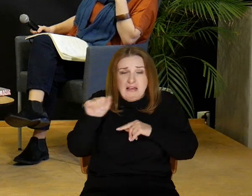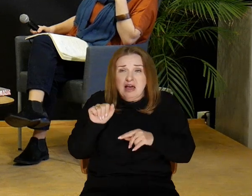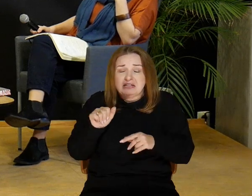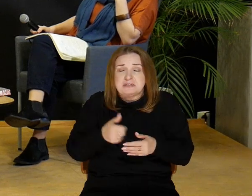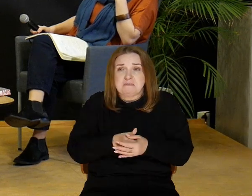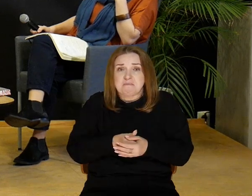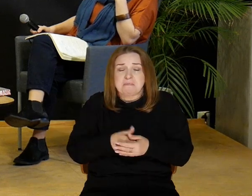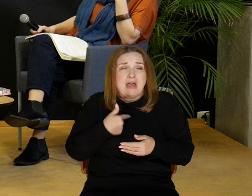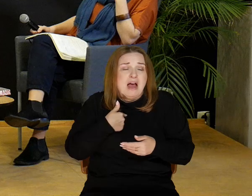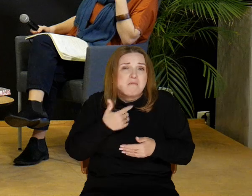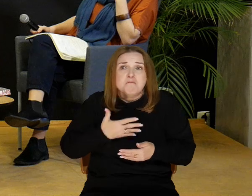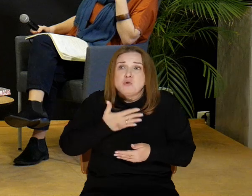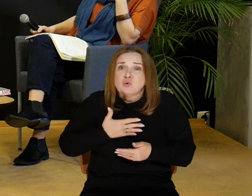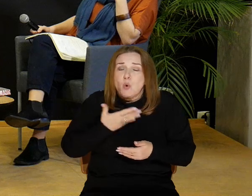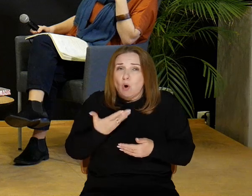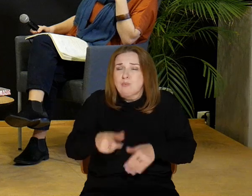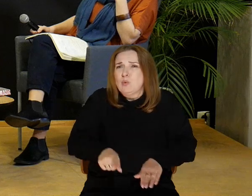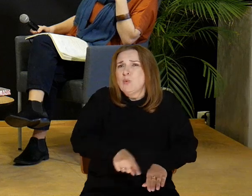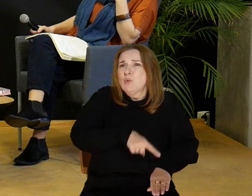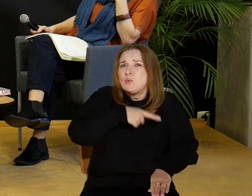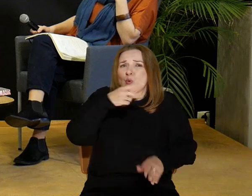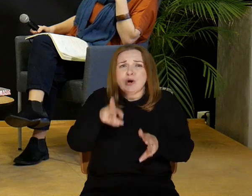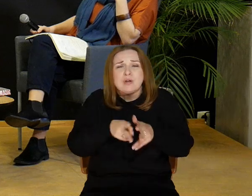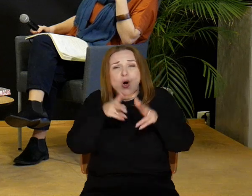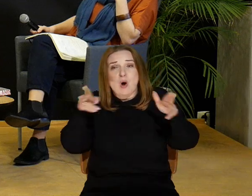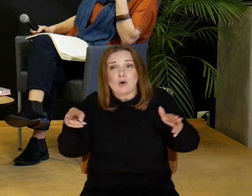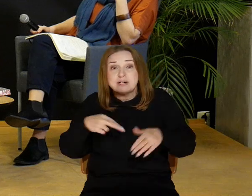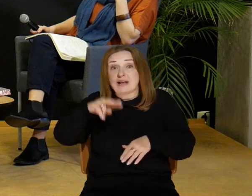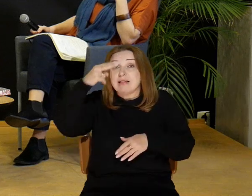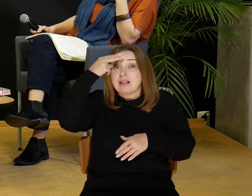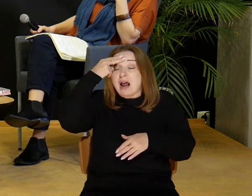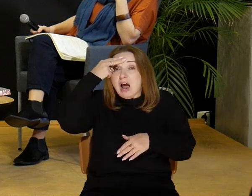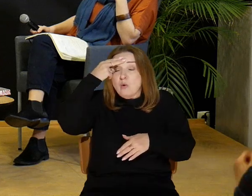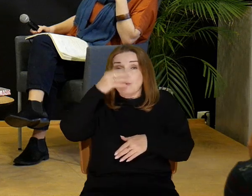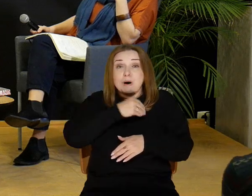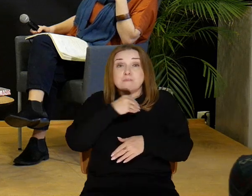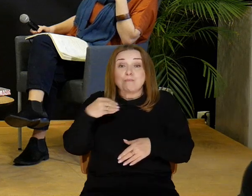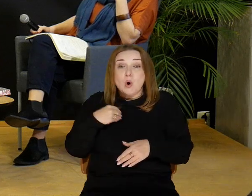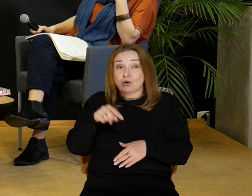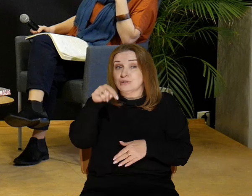długi czas miałam takie poczucie, że ja z tą, że tak powiem, traumą czysto polską,